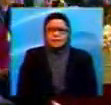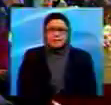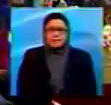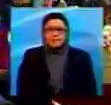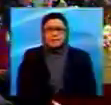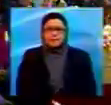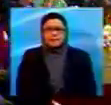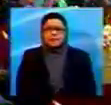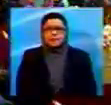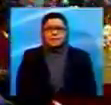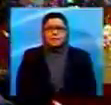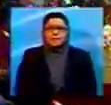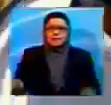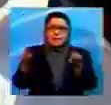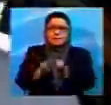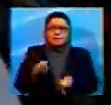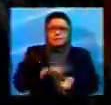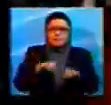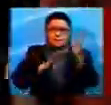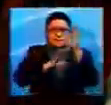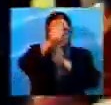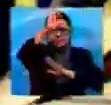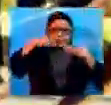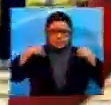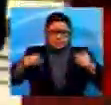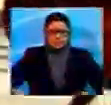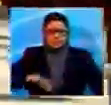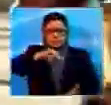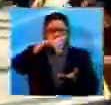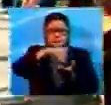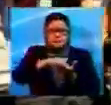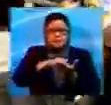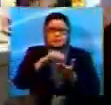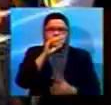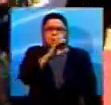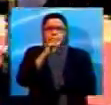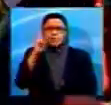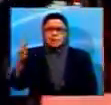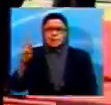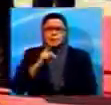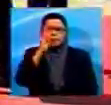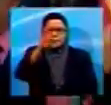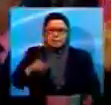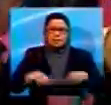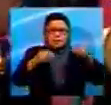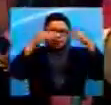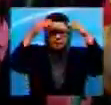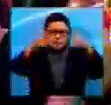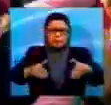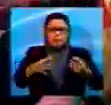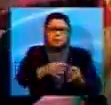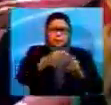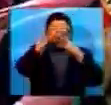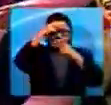diperkenal dalam pada itu pembangunan fizikal pusat kokurikulum akan terus diberi perhatian khusus oleh Kementerian Pendidikan